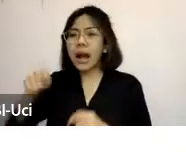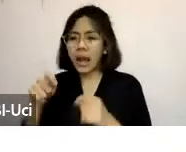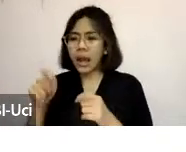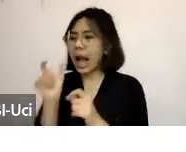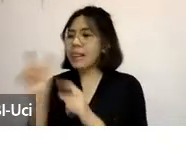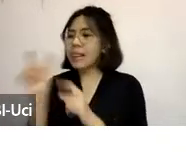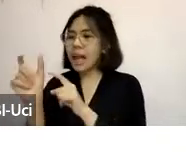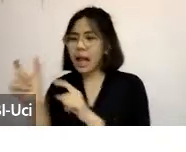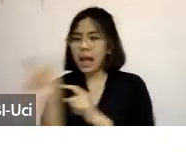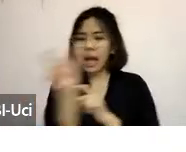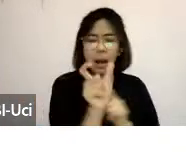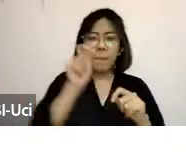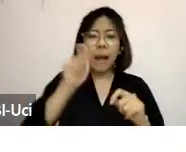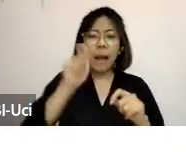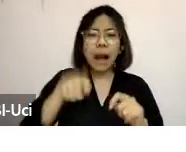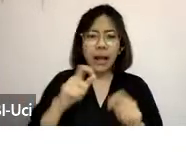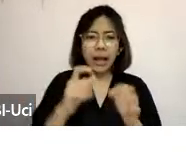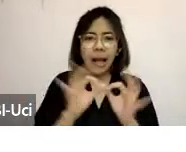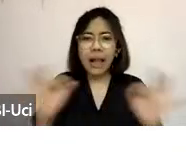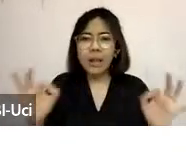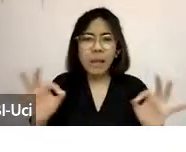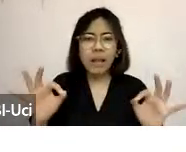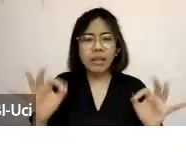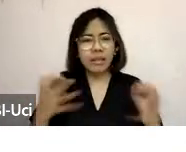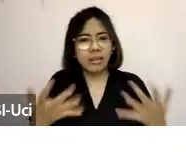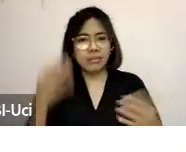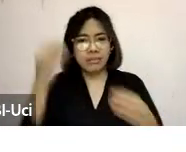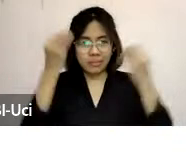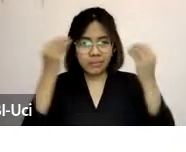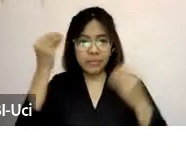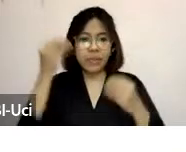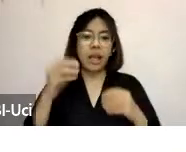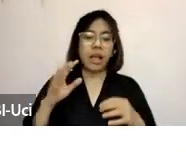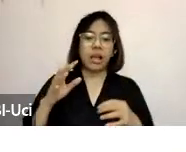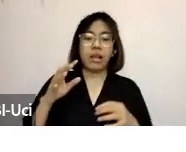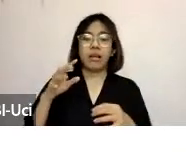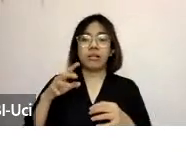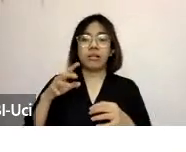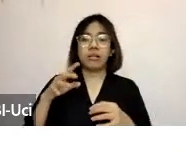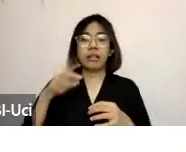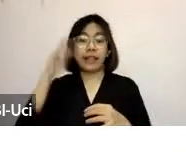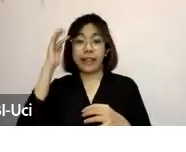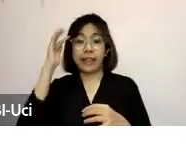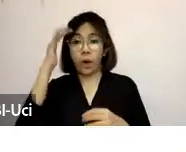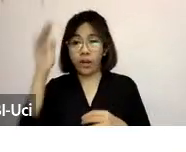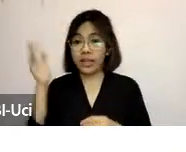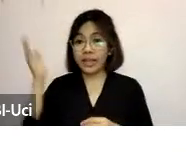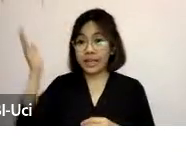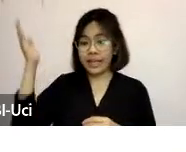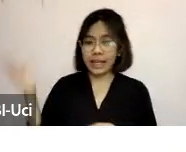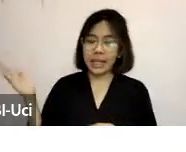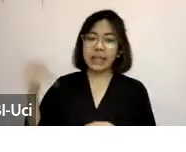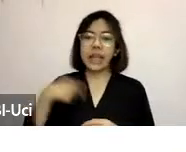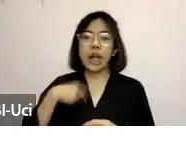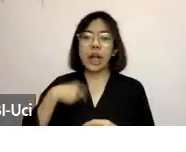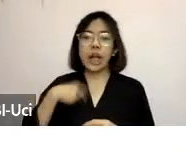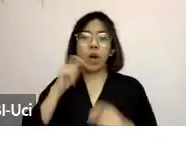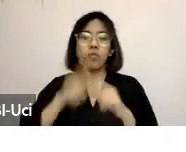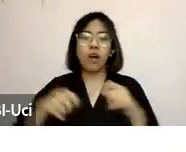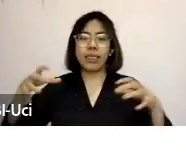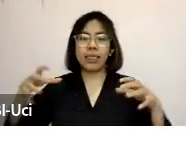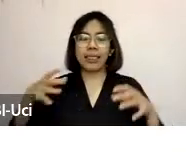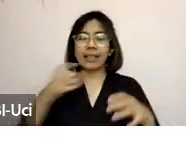itu tentang arti kata itu dan sebetulnya hukum mengatakan fiksasi bersih kasih saya minta maaf